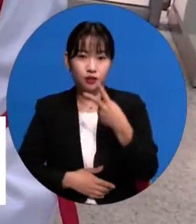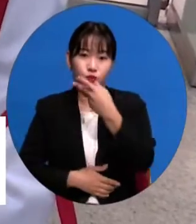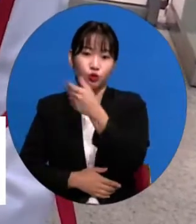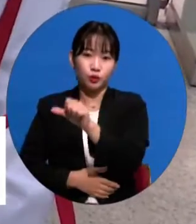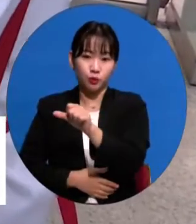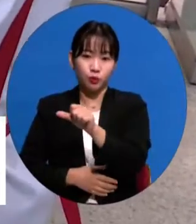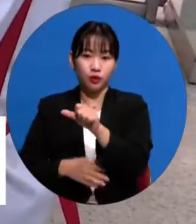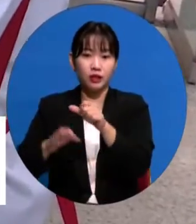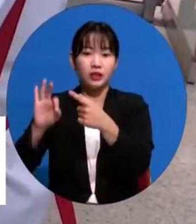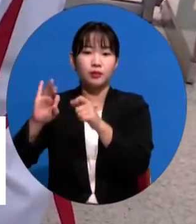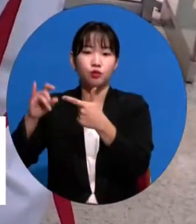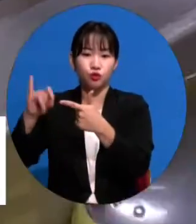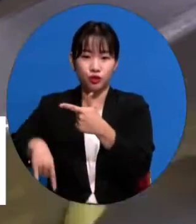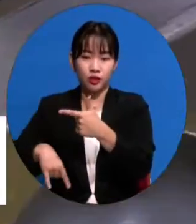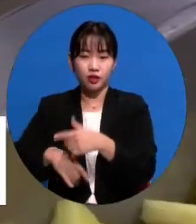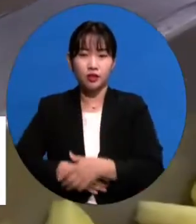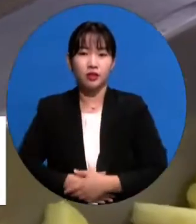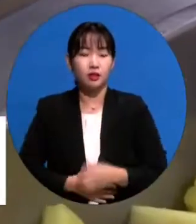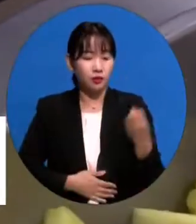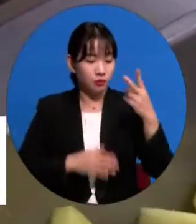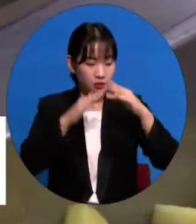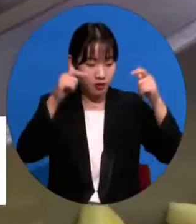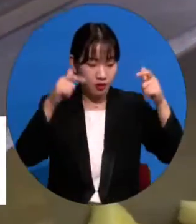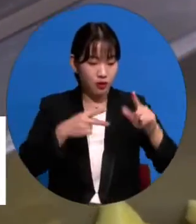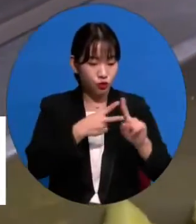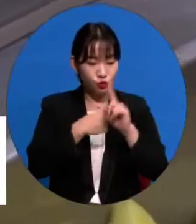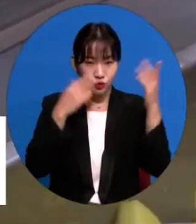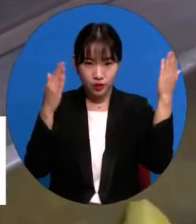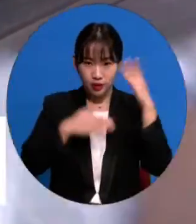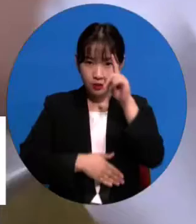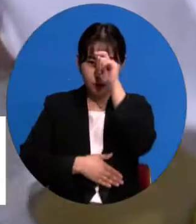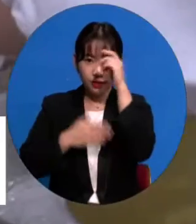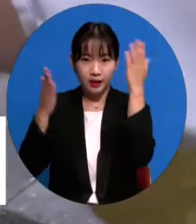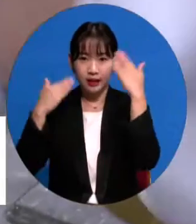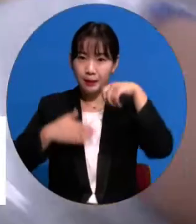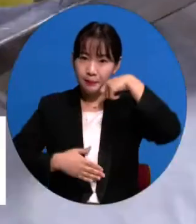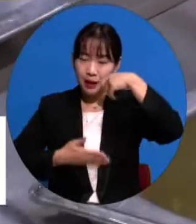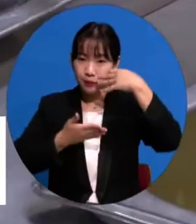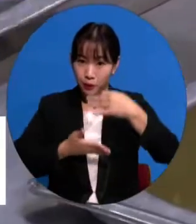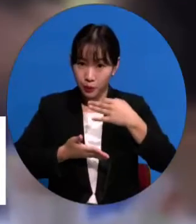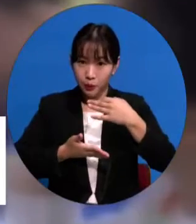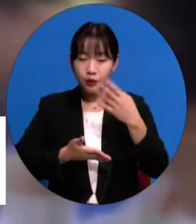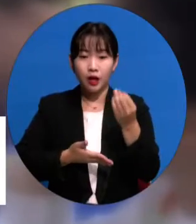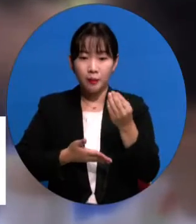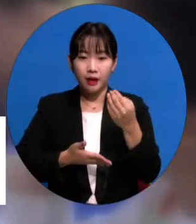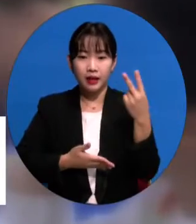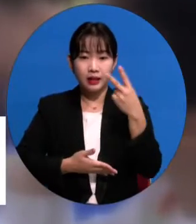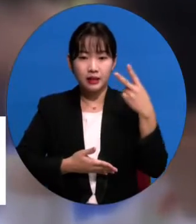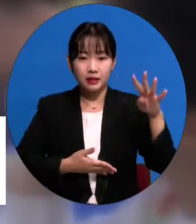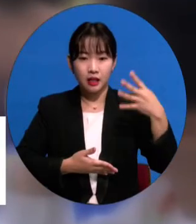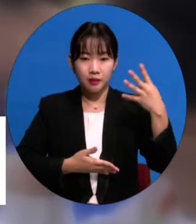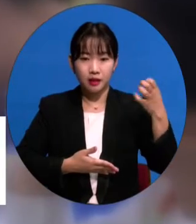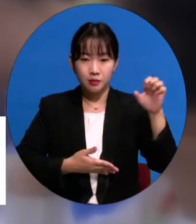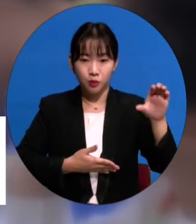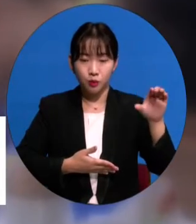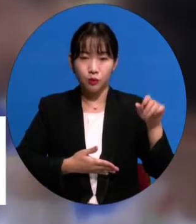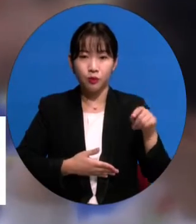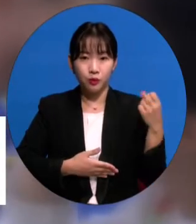2,095원으로 16위였습니다. 또 전남 지역 중학생과 고등학생 급식비 단가는